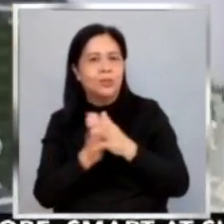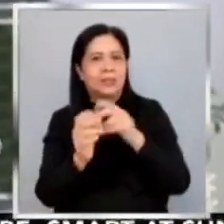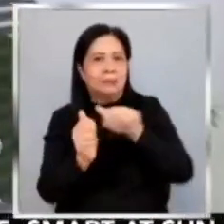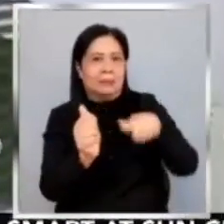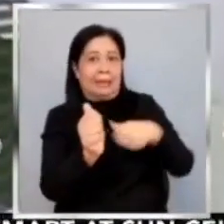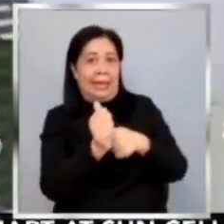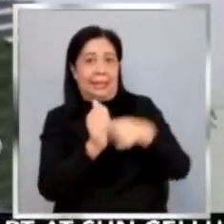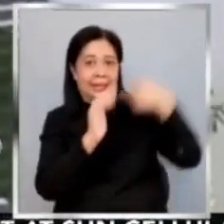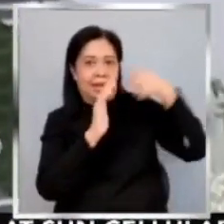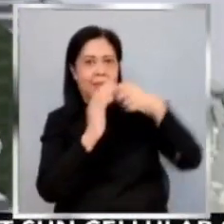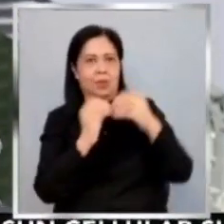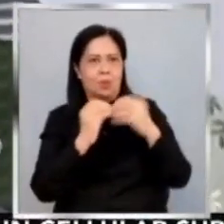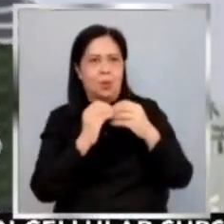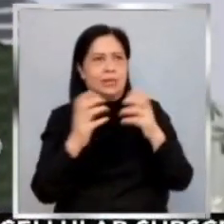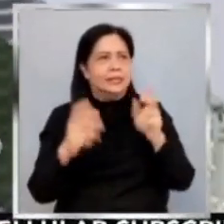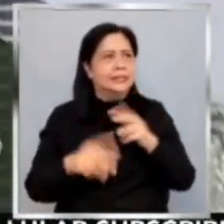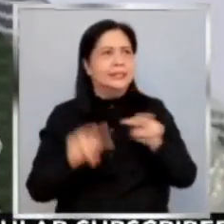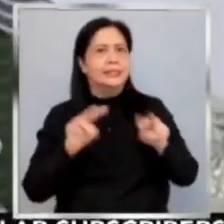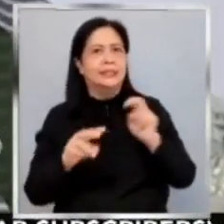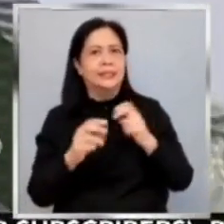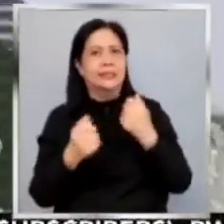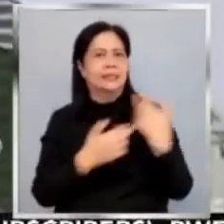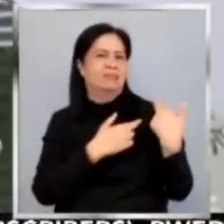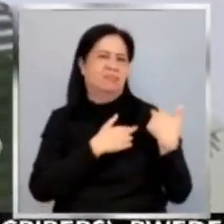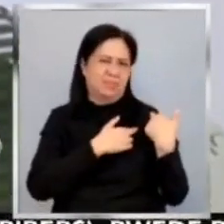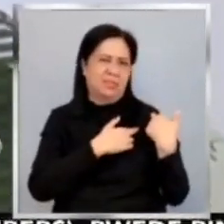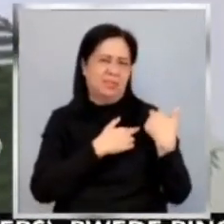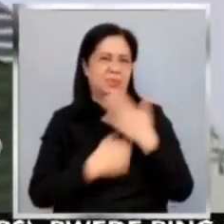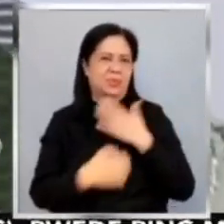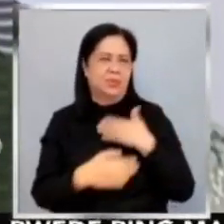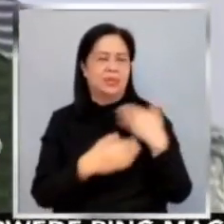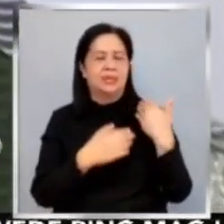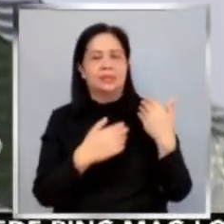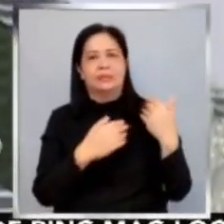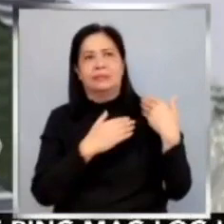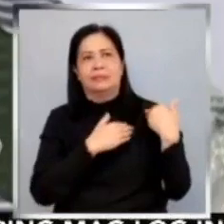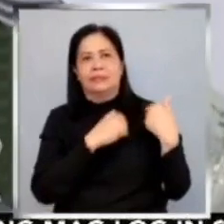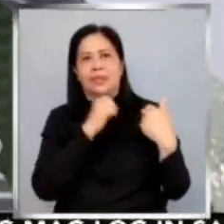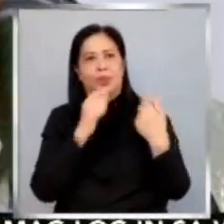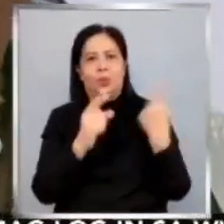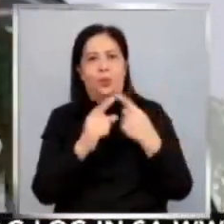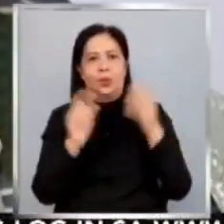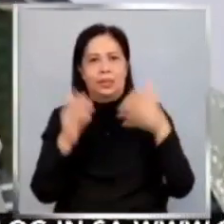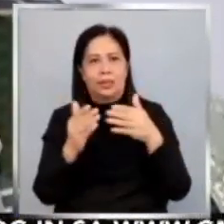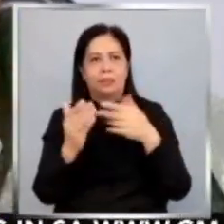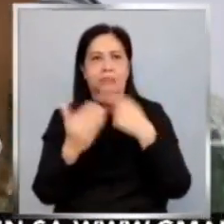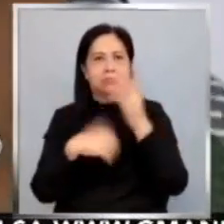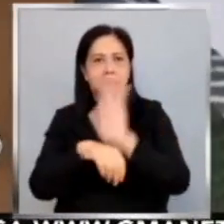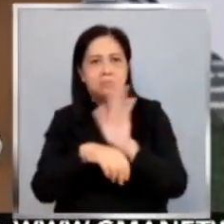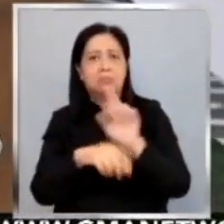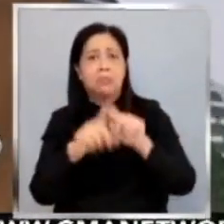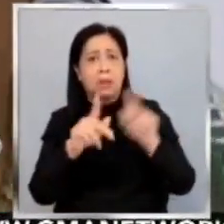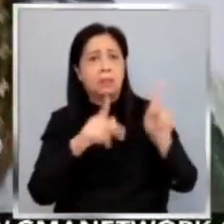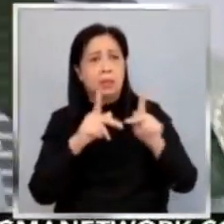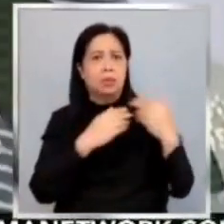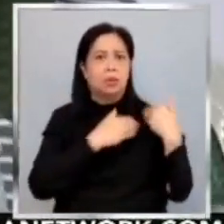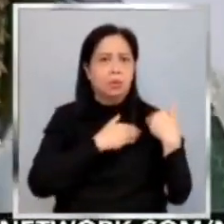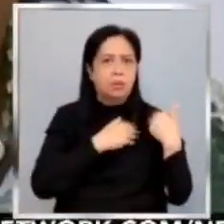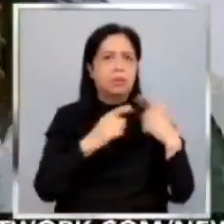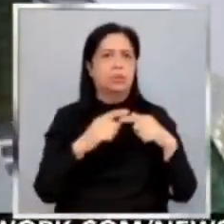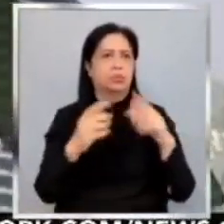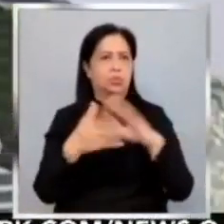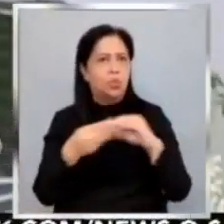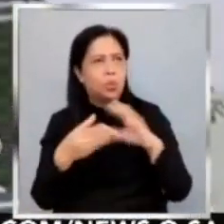mas intense. Dahil yung responsibility po, hindi lang yung mismong proyekto, yung mga tao nasa iyo, pati yung storya,